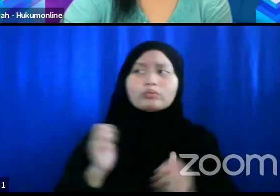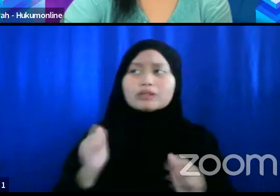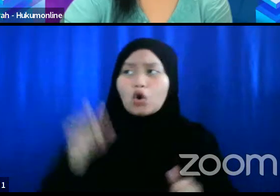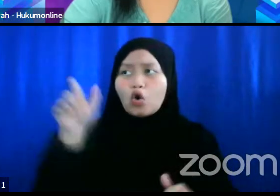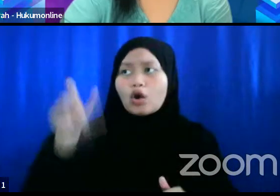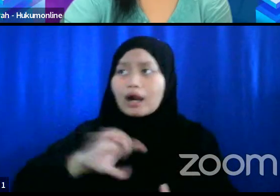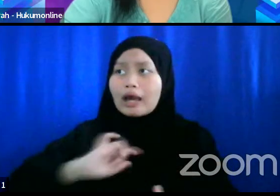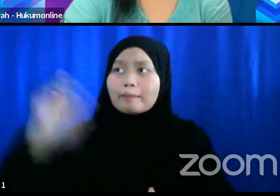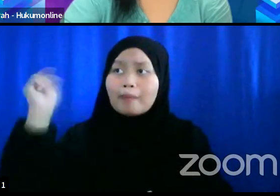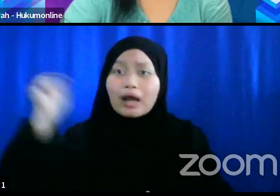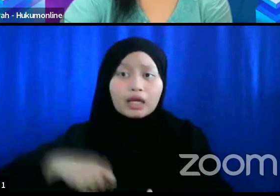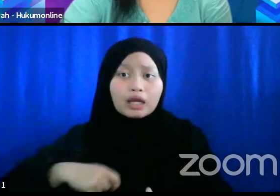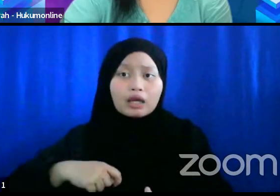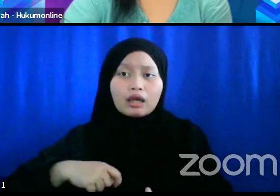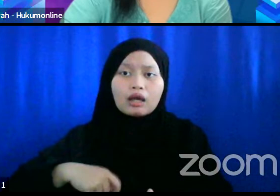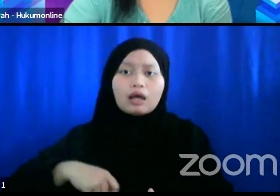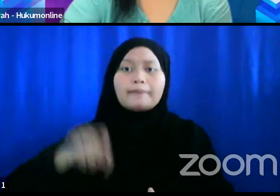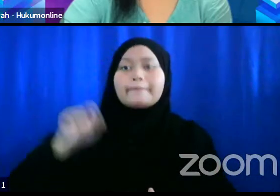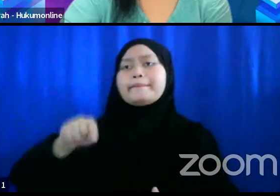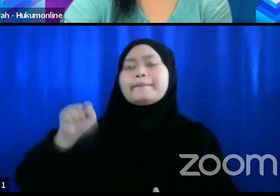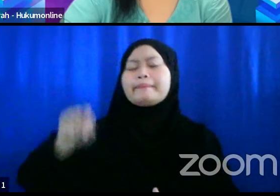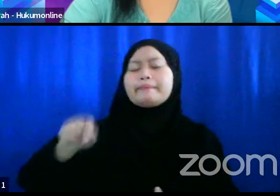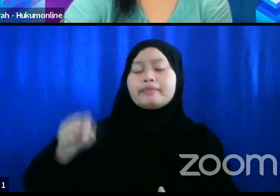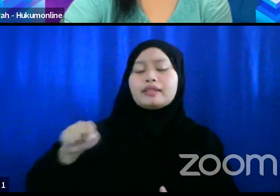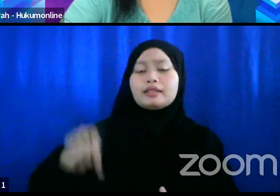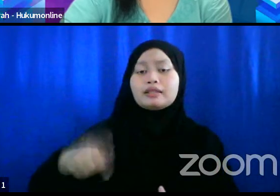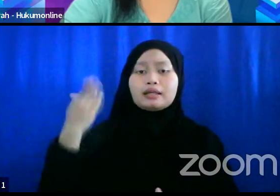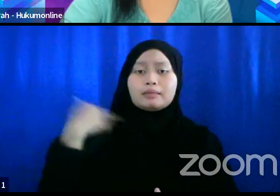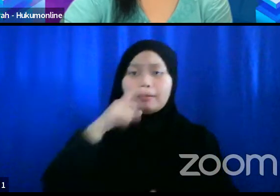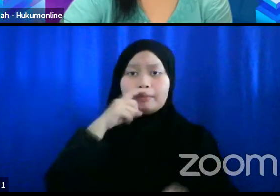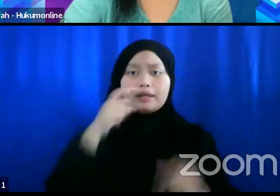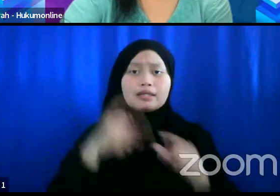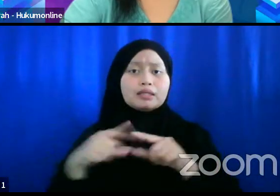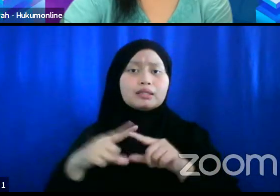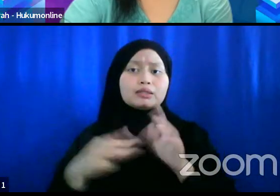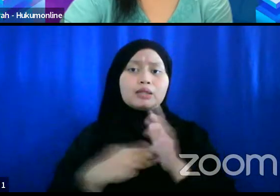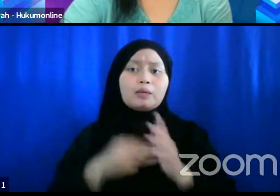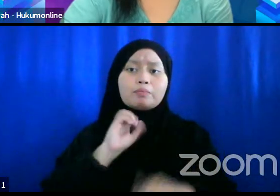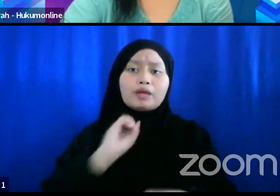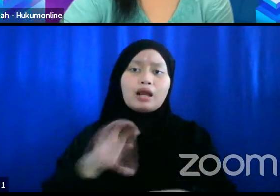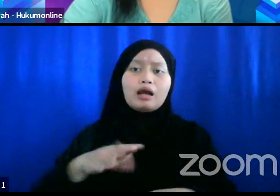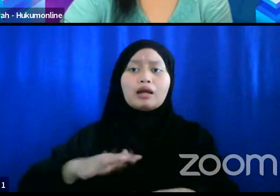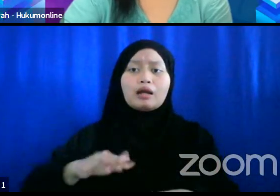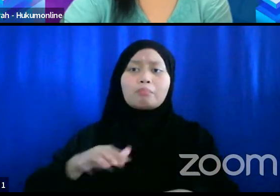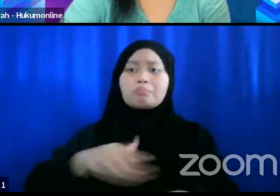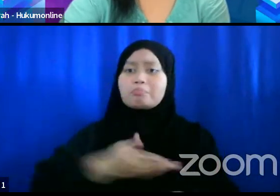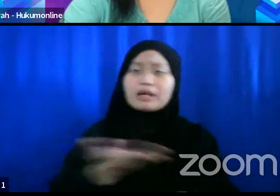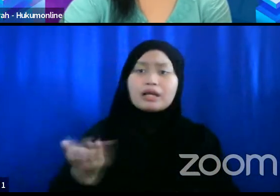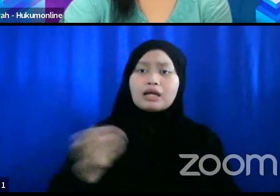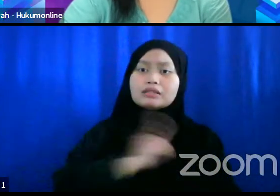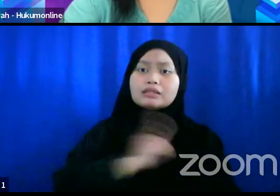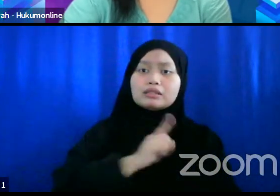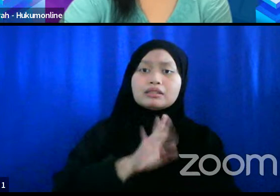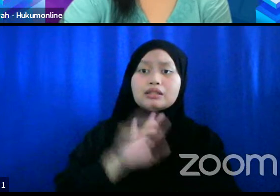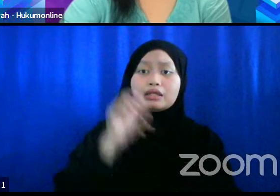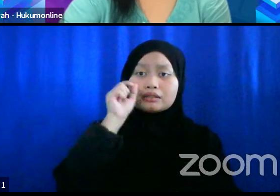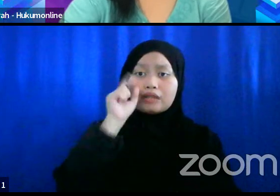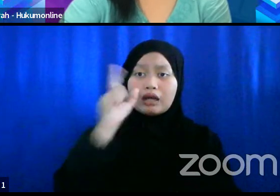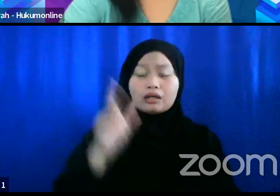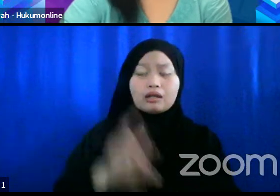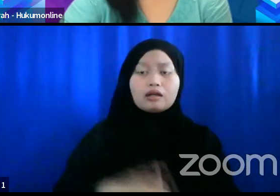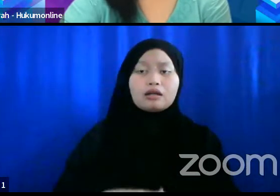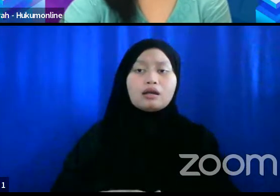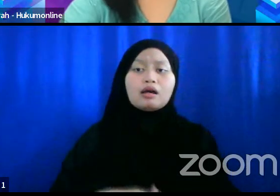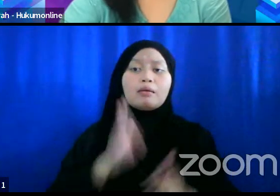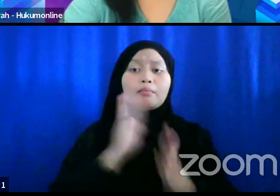gitu kan Nah ini kadang yang tadi bahasa yang bilang itu kadang mereka nya sendiri yang kadang enggak secara tidak sadar gitu pernah juga